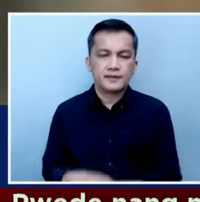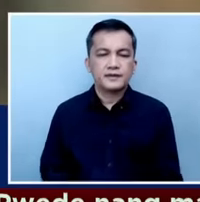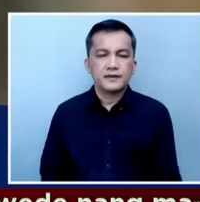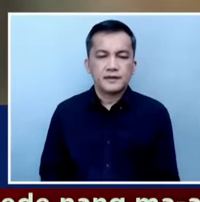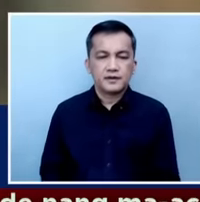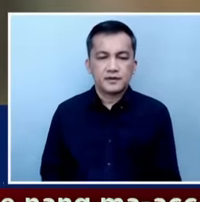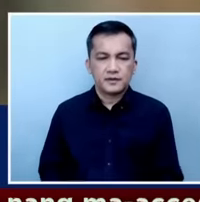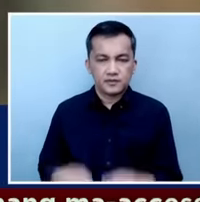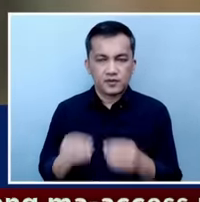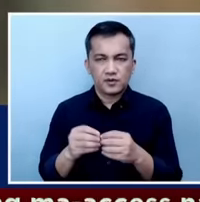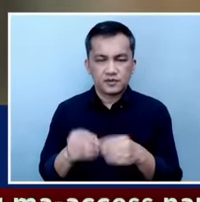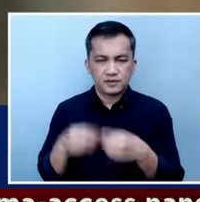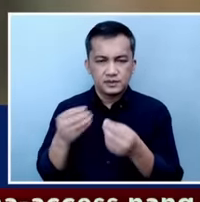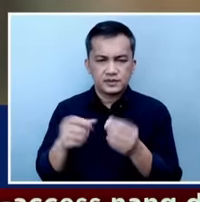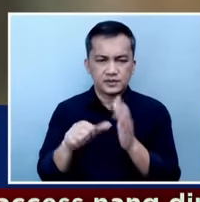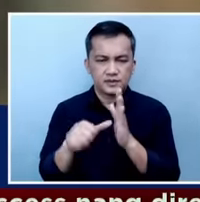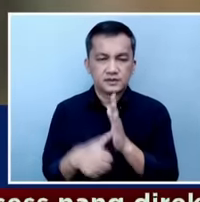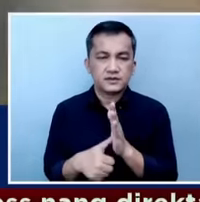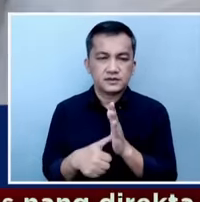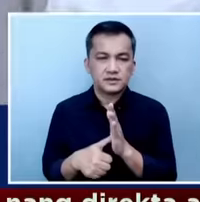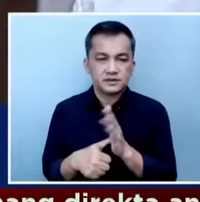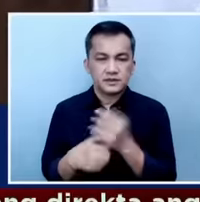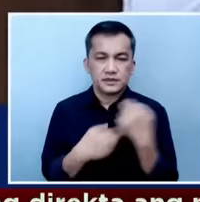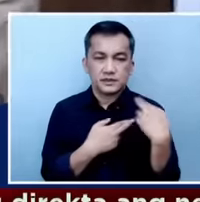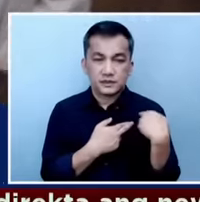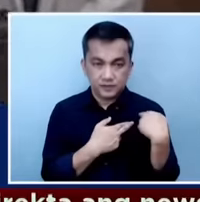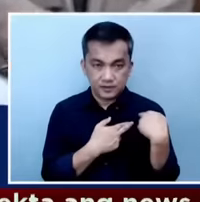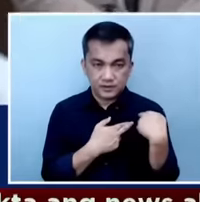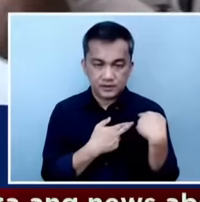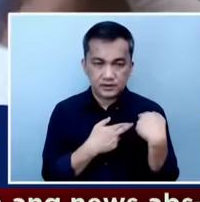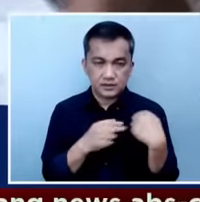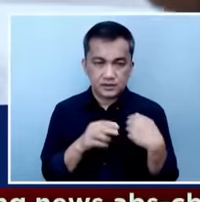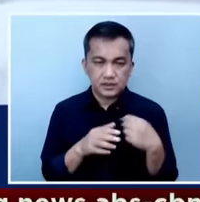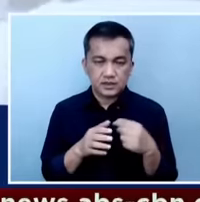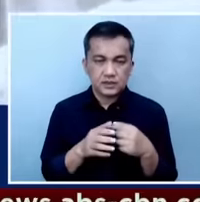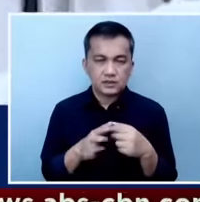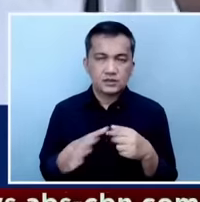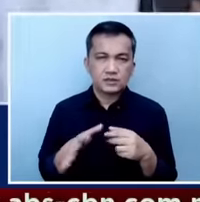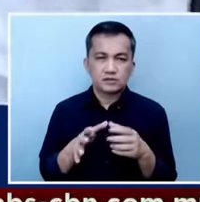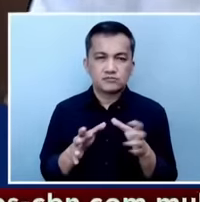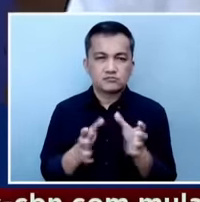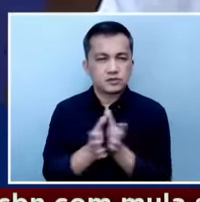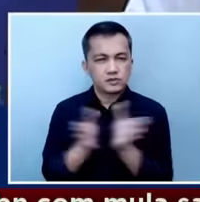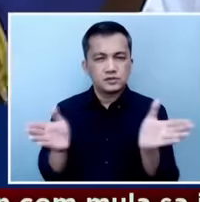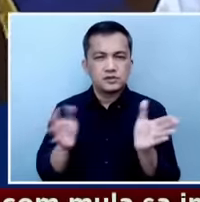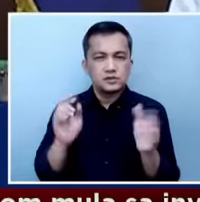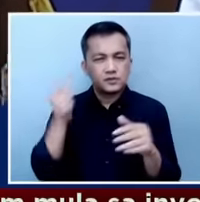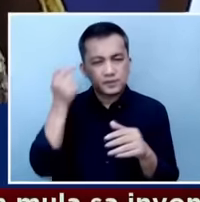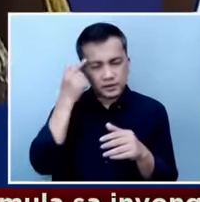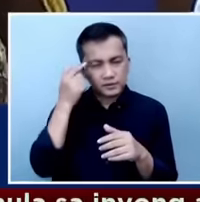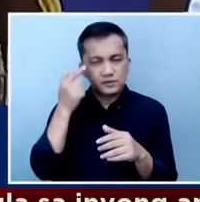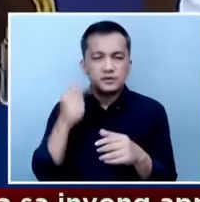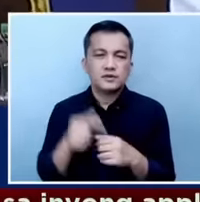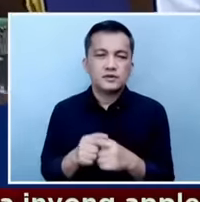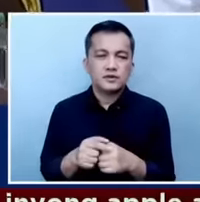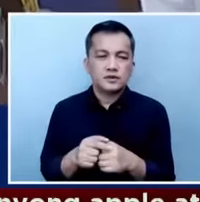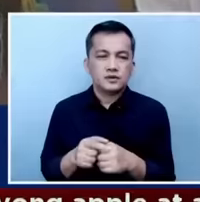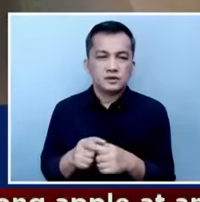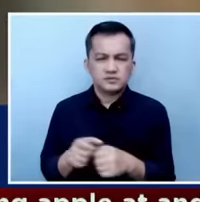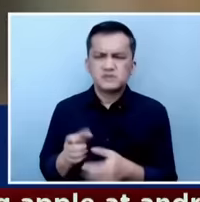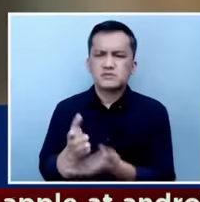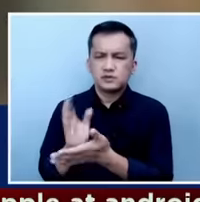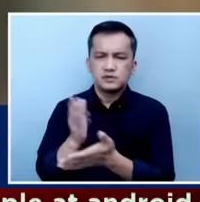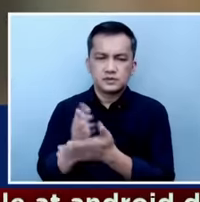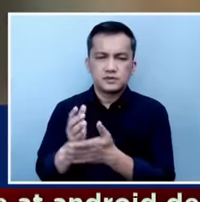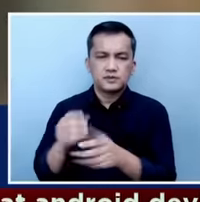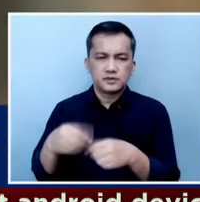binibigyan diin yung responsibilidad ng kabuuan ng pamahalaan o ng administrasyon. Medyo mas tolerant o binibigyan ng